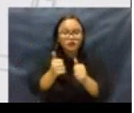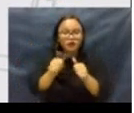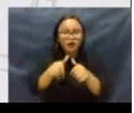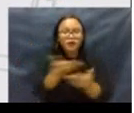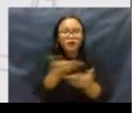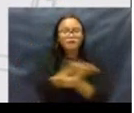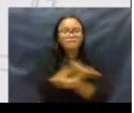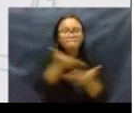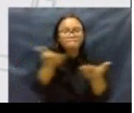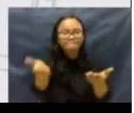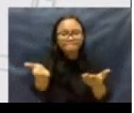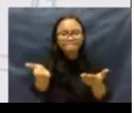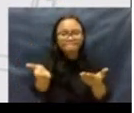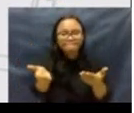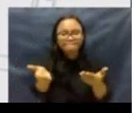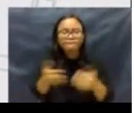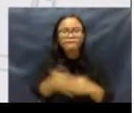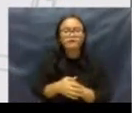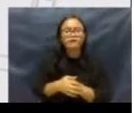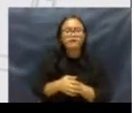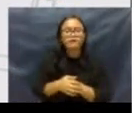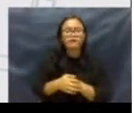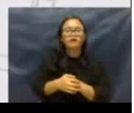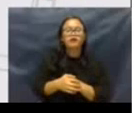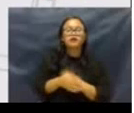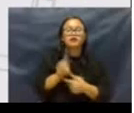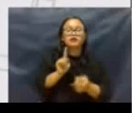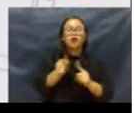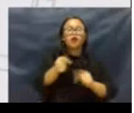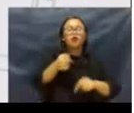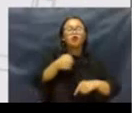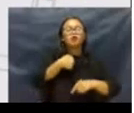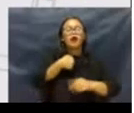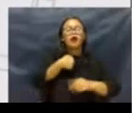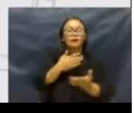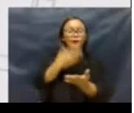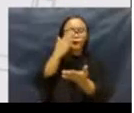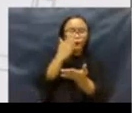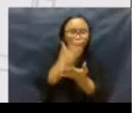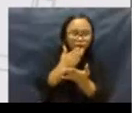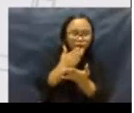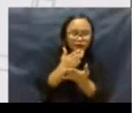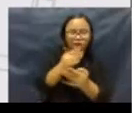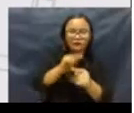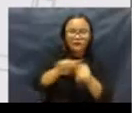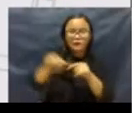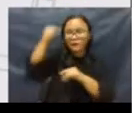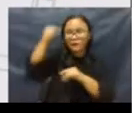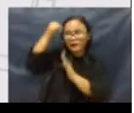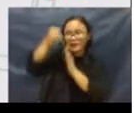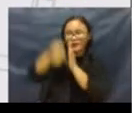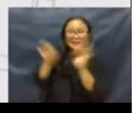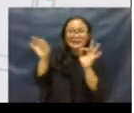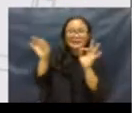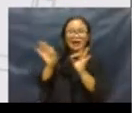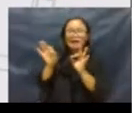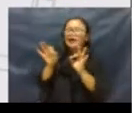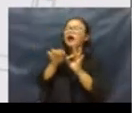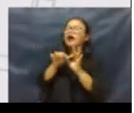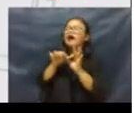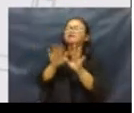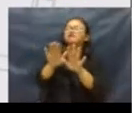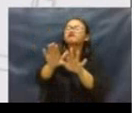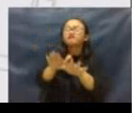memperlambat keputusan yang biasanya kita ambil tanpa berpikir kritis. Selama satu bulan ke